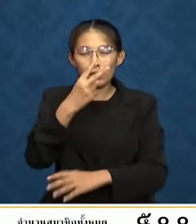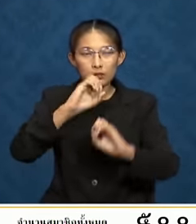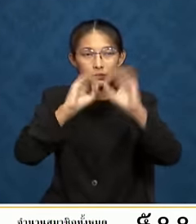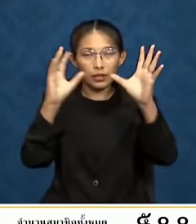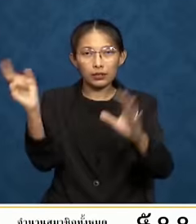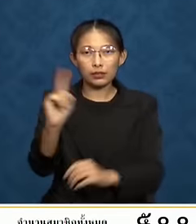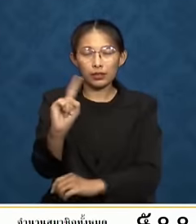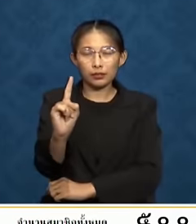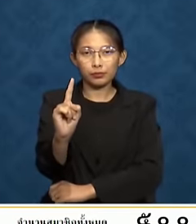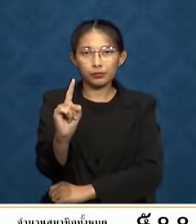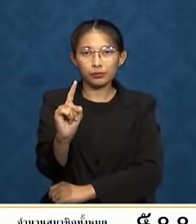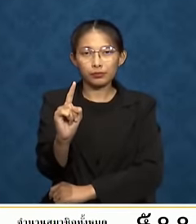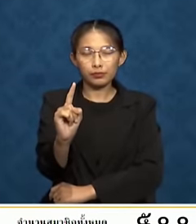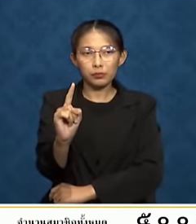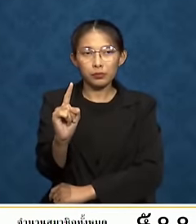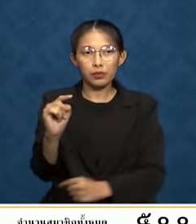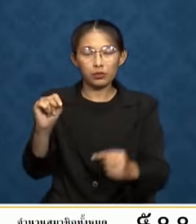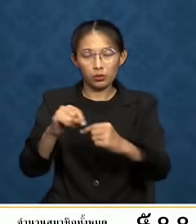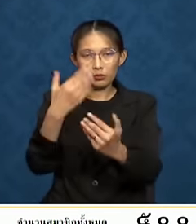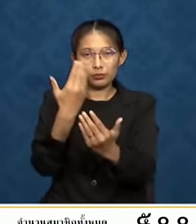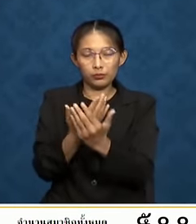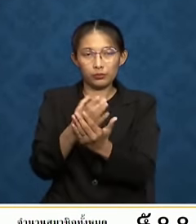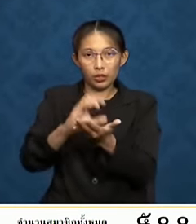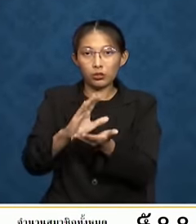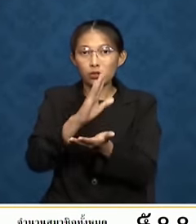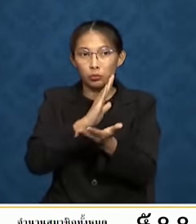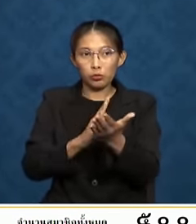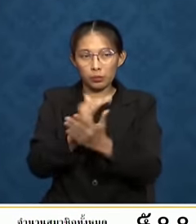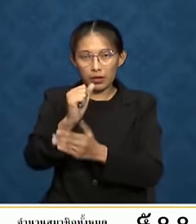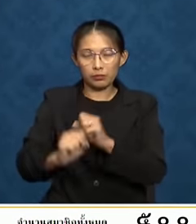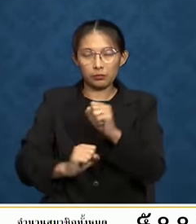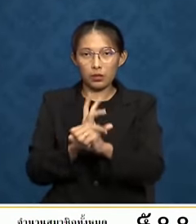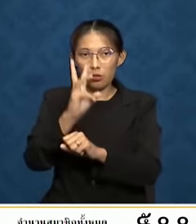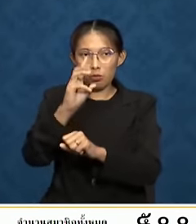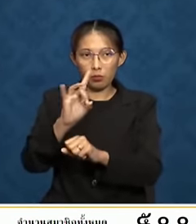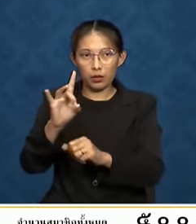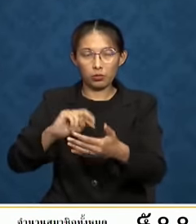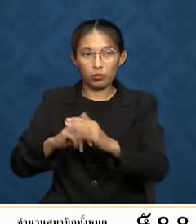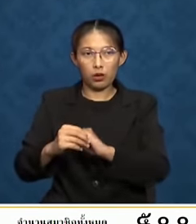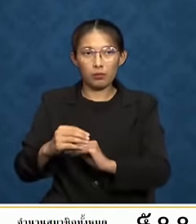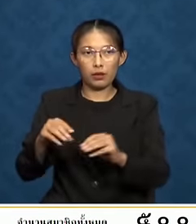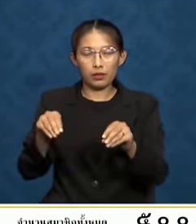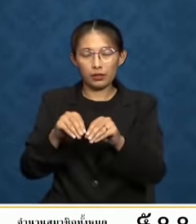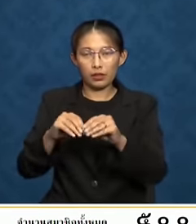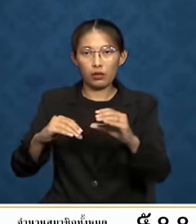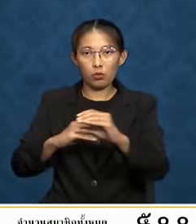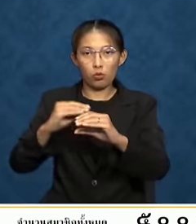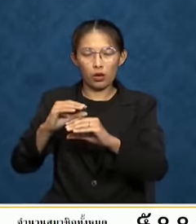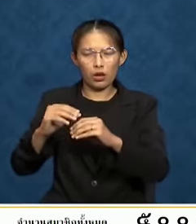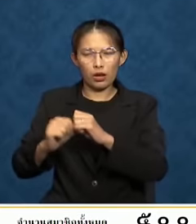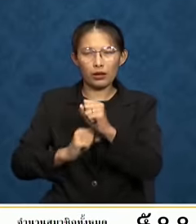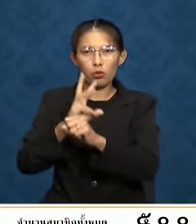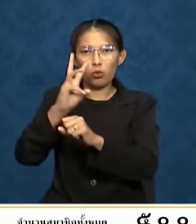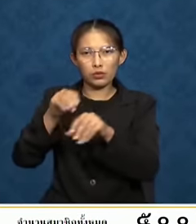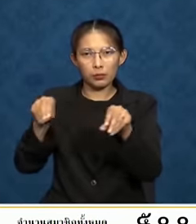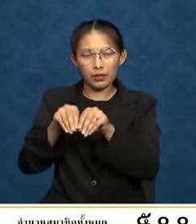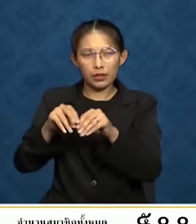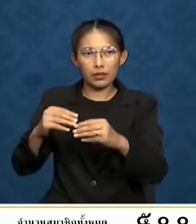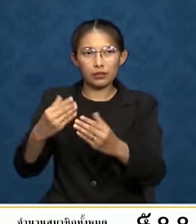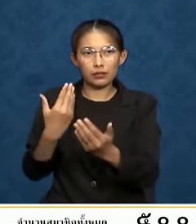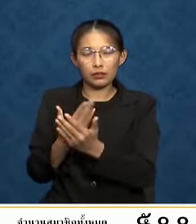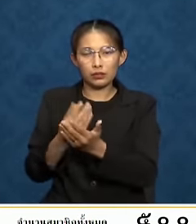สุดในพองบนผ่านนะ 68เนี่ยEarly REโครงการ 2ให้เงินด้วย